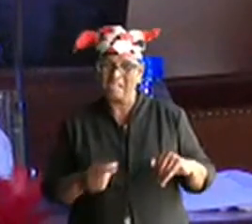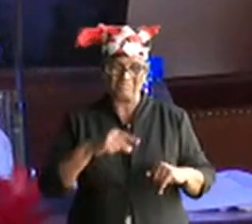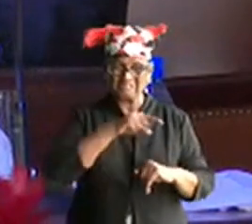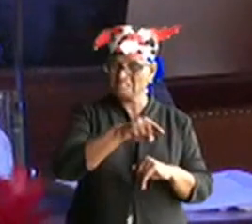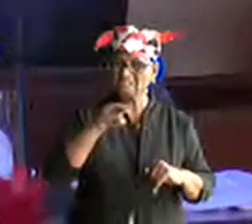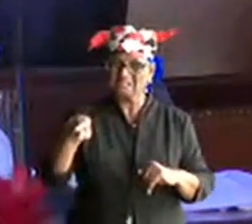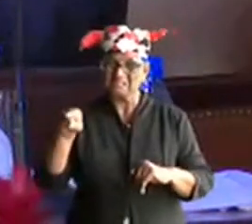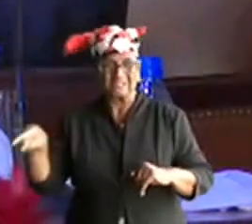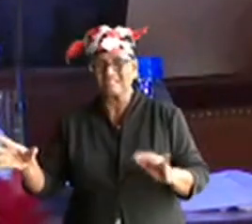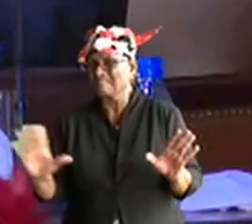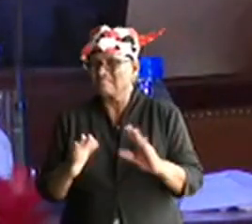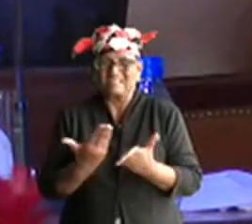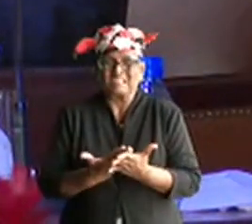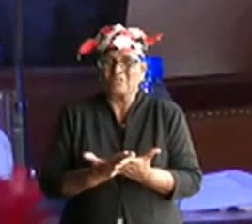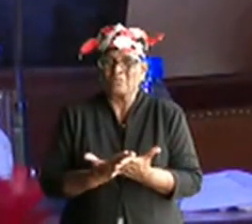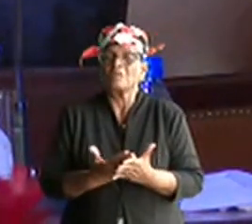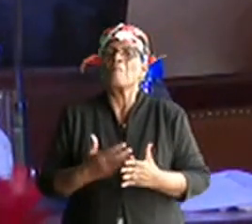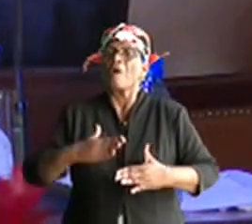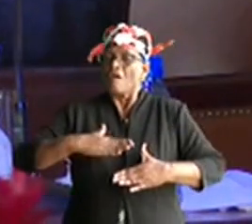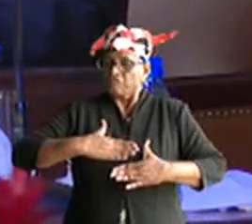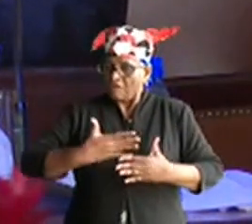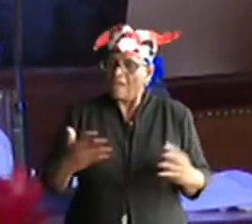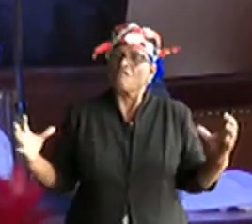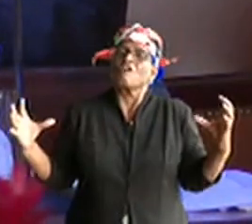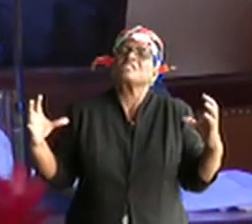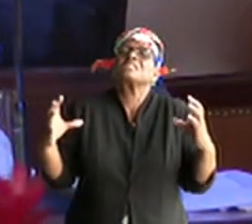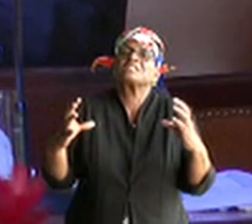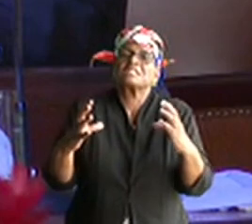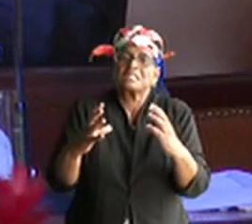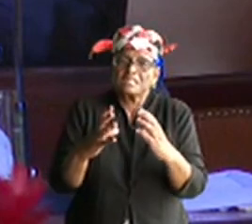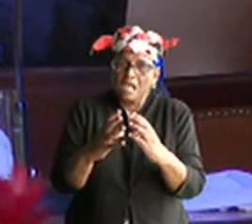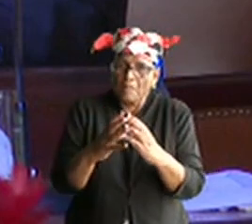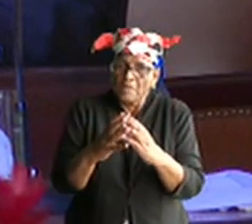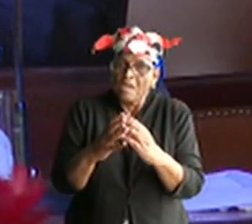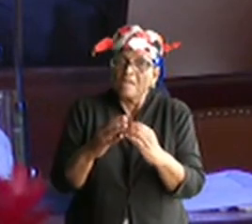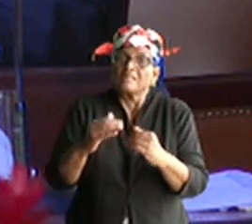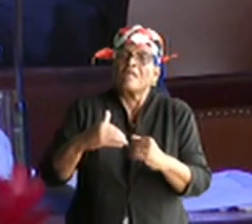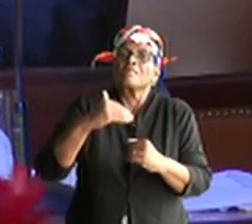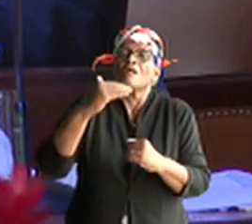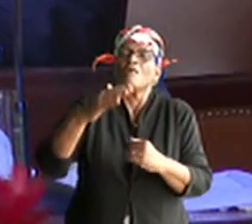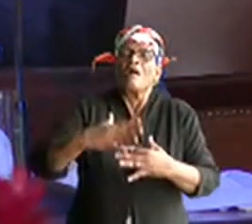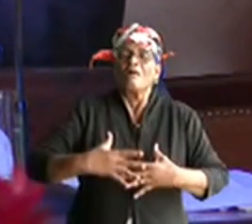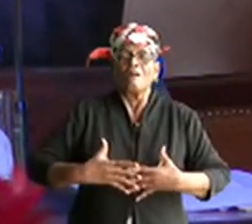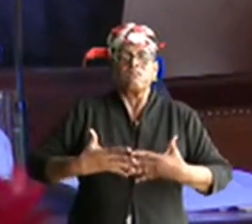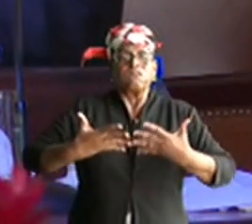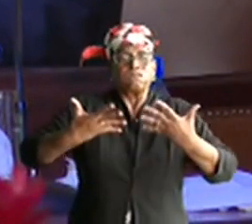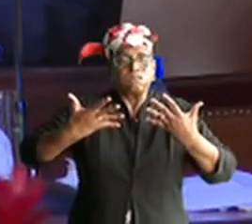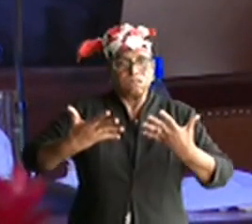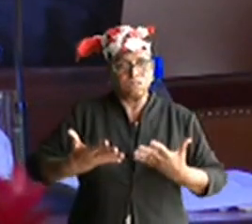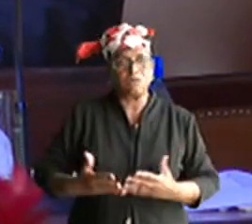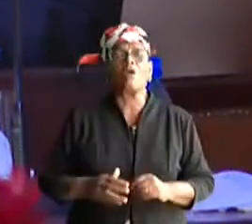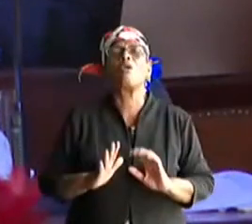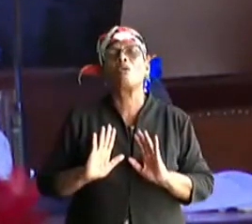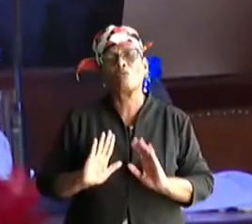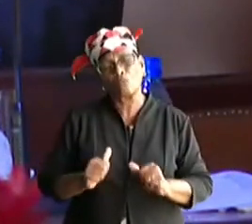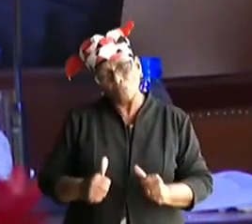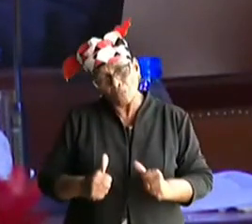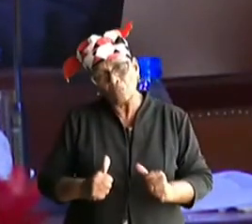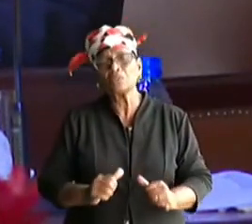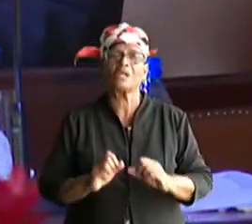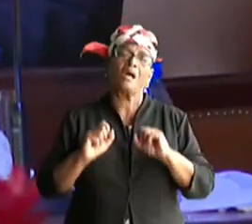één verlangen van eenwording zal de uitkomst een welkome verademing zijn. De ontwikkeling van